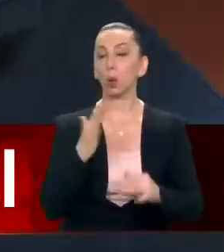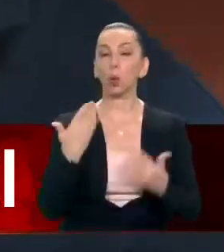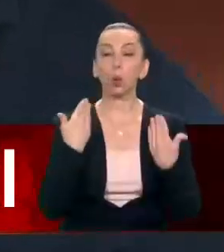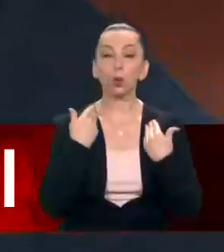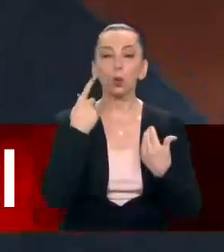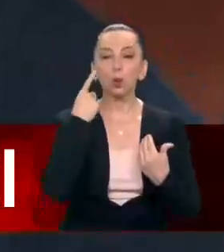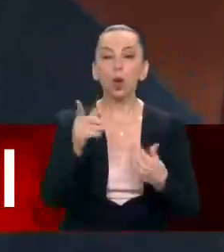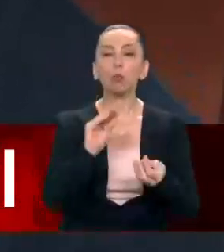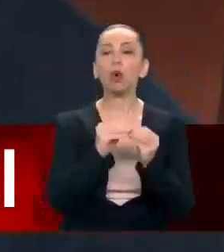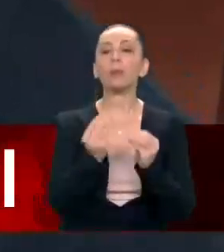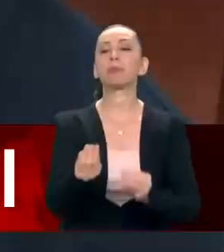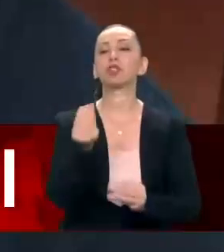sorunla karşılaşmayacaklardır